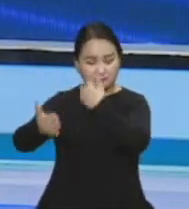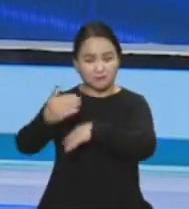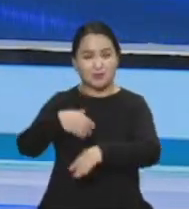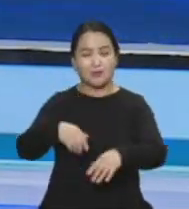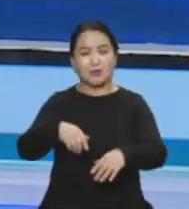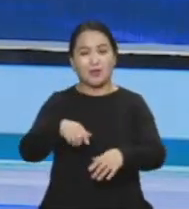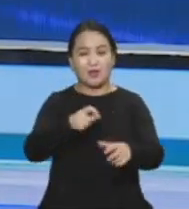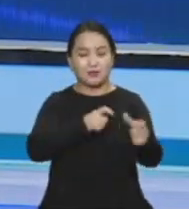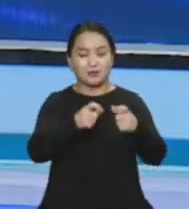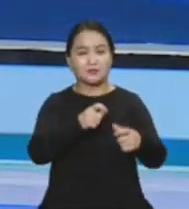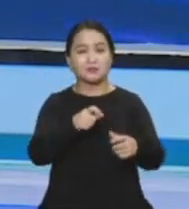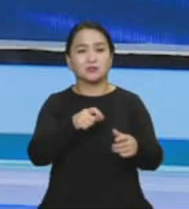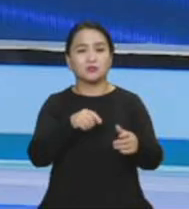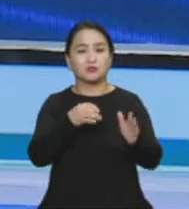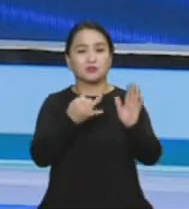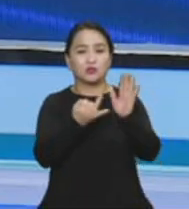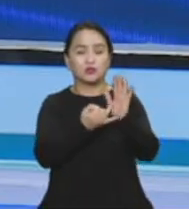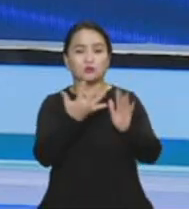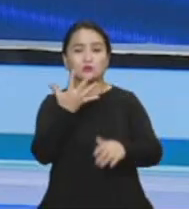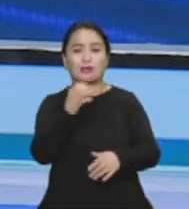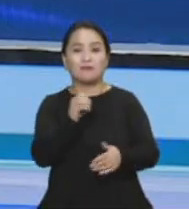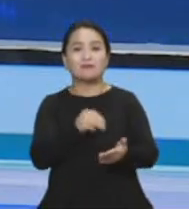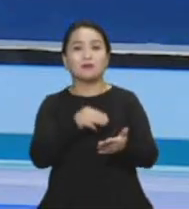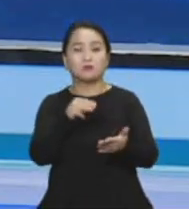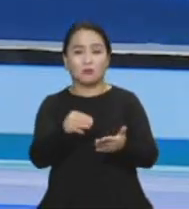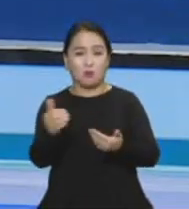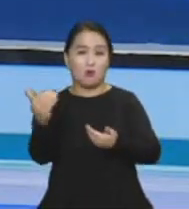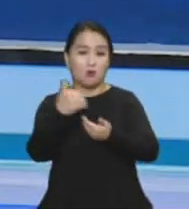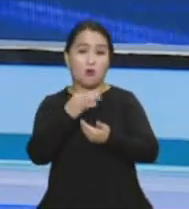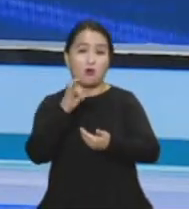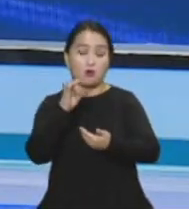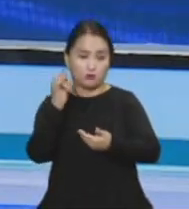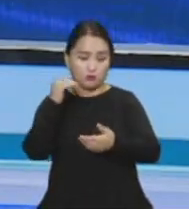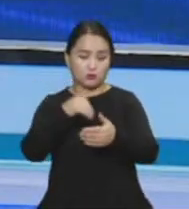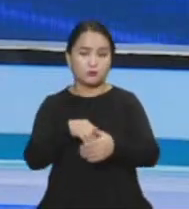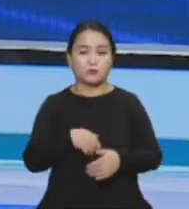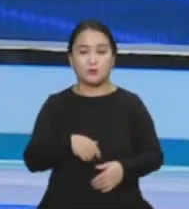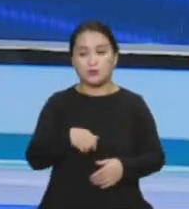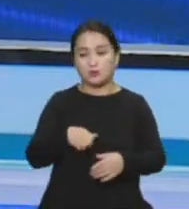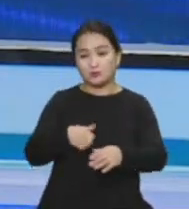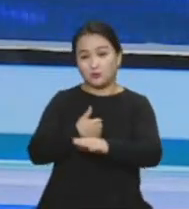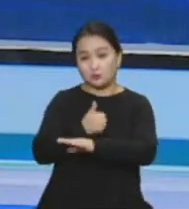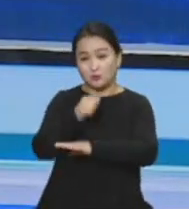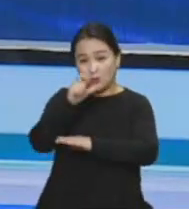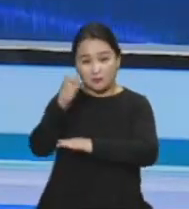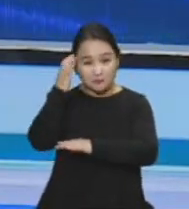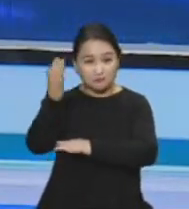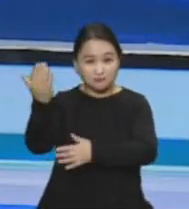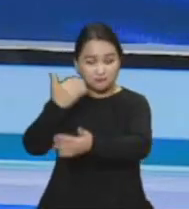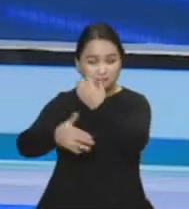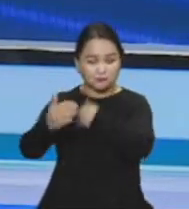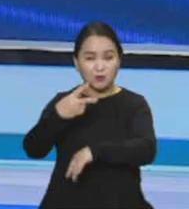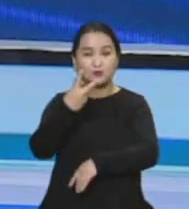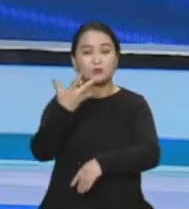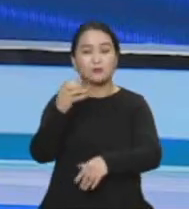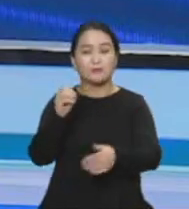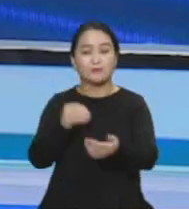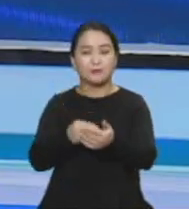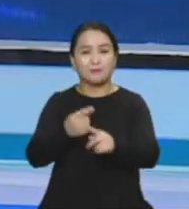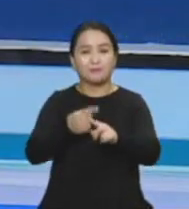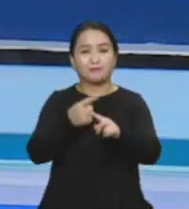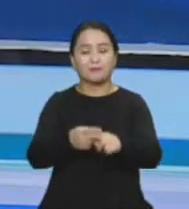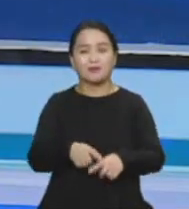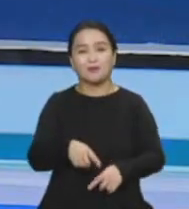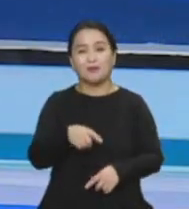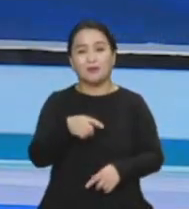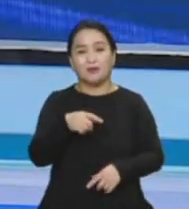төгрөгийн орлого оруулжээ. За энэ оны эцэс гэхэд жуулчдын тоог 250 мянгад хүргэж жуулчдаас орж ирэх орлогыг нэг ихний төрөвт